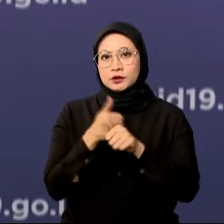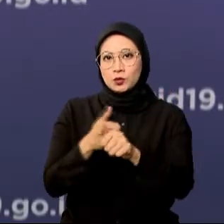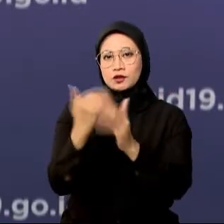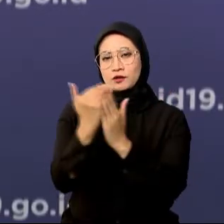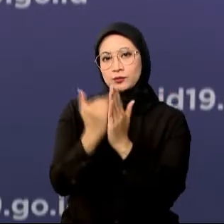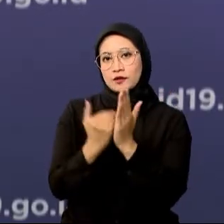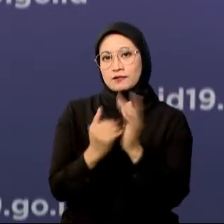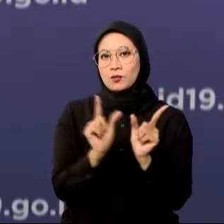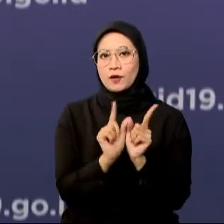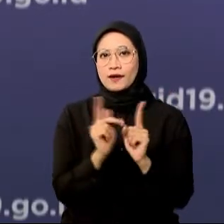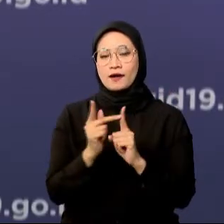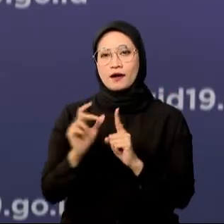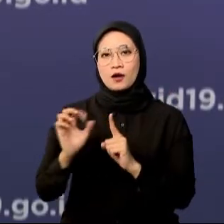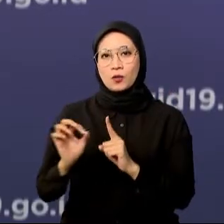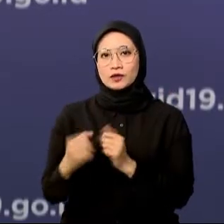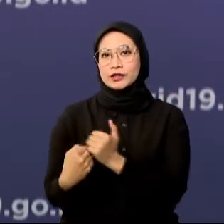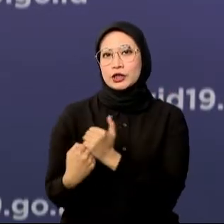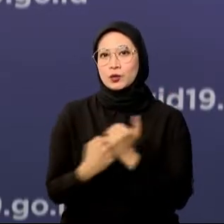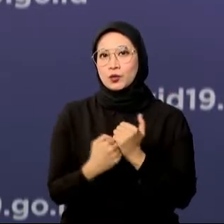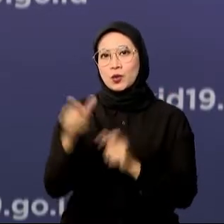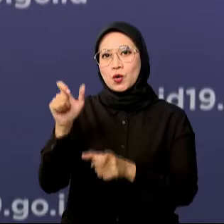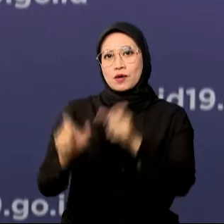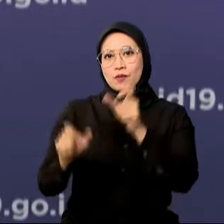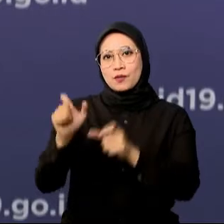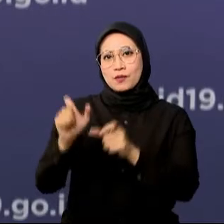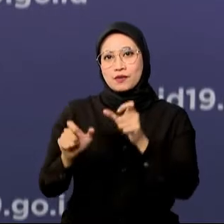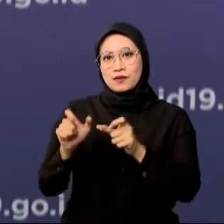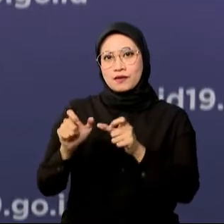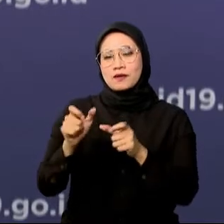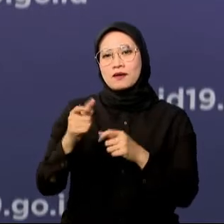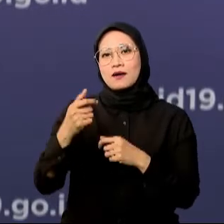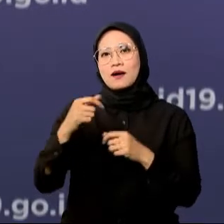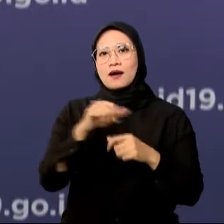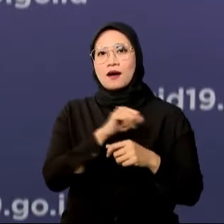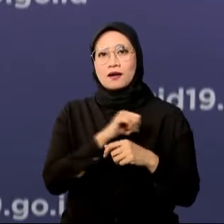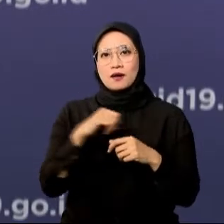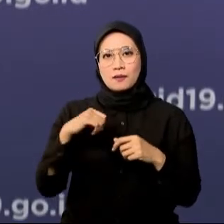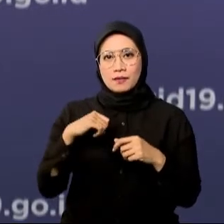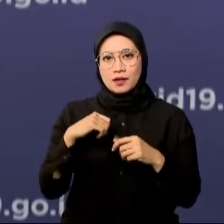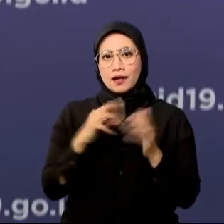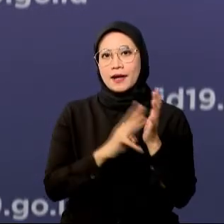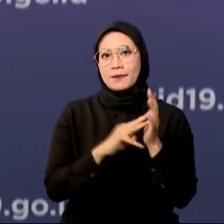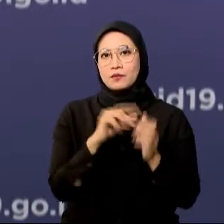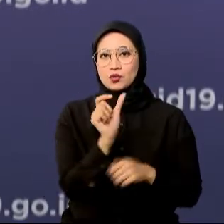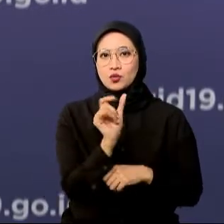WHO dan didukung oleh pemuka agama, terutama oleh Majelis Ulama Indonesia.